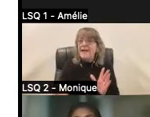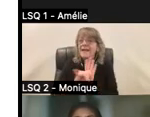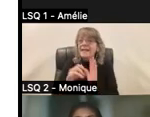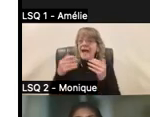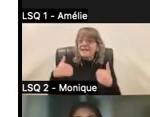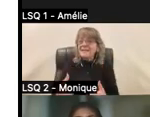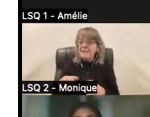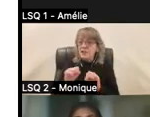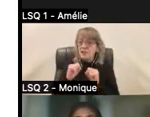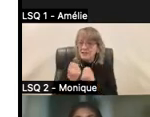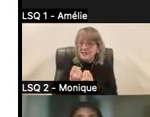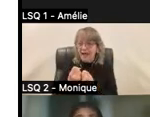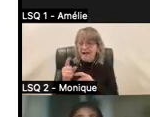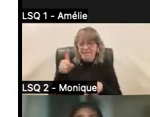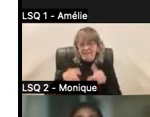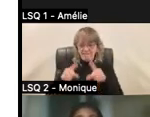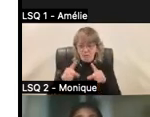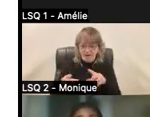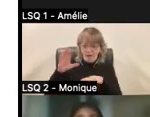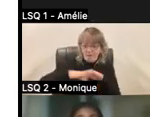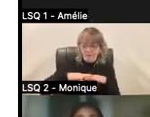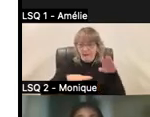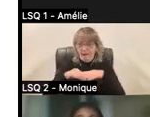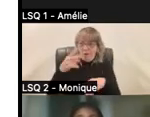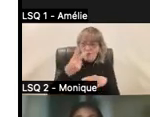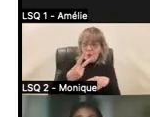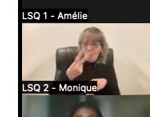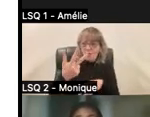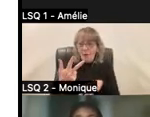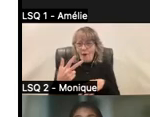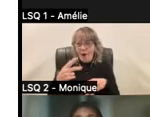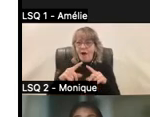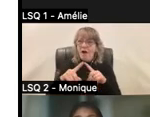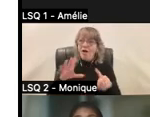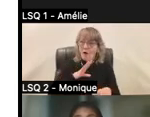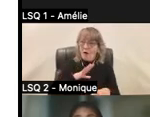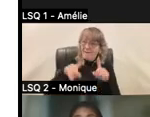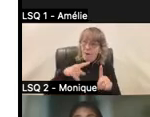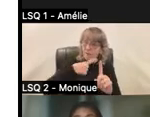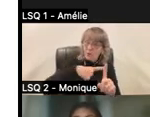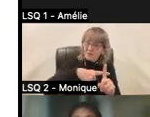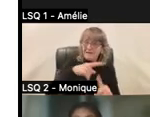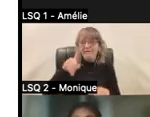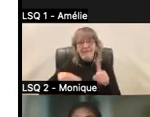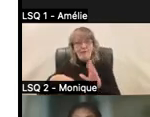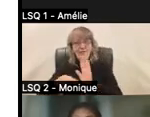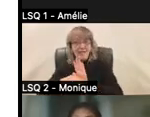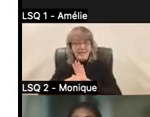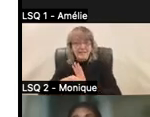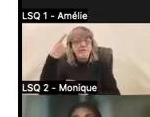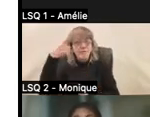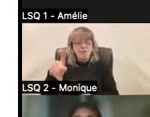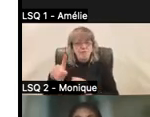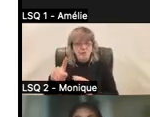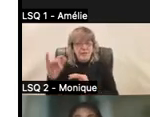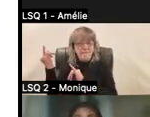se croisent et façonnent divers avantages et désavantages pour les immigrants et les réfugiés, ce qui